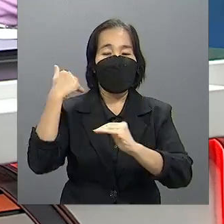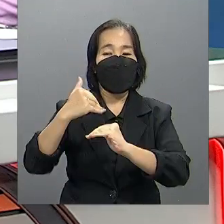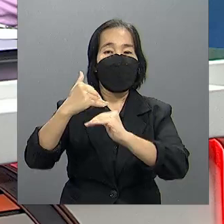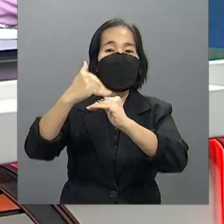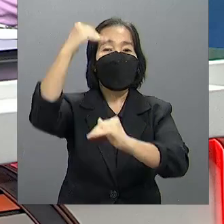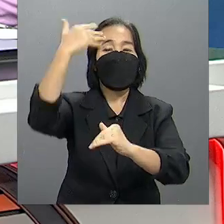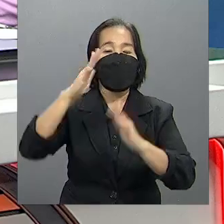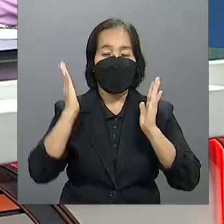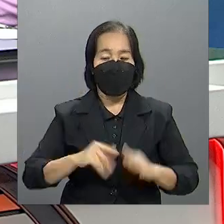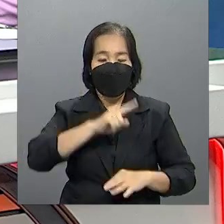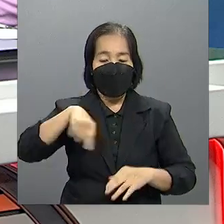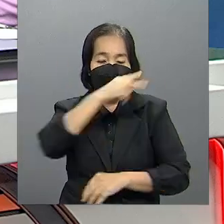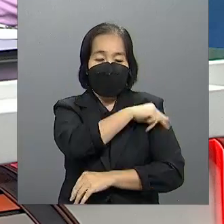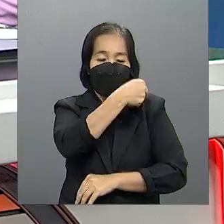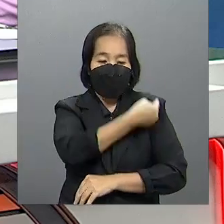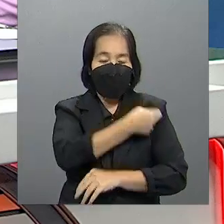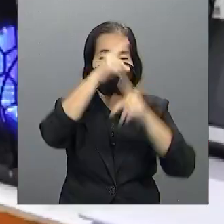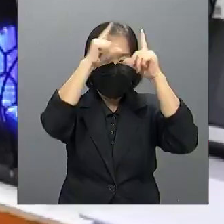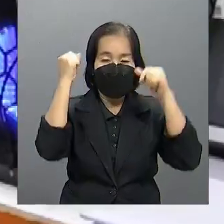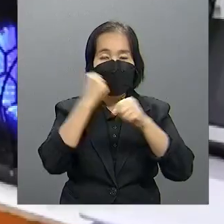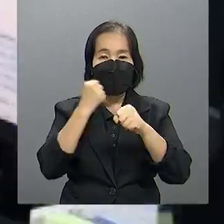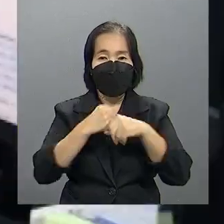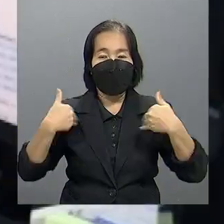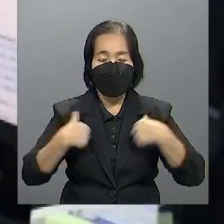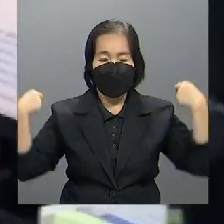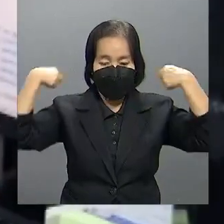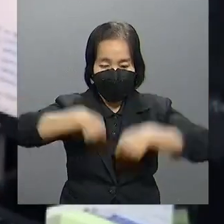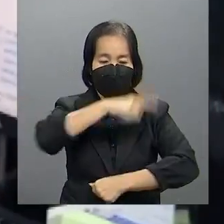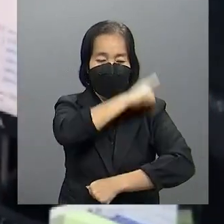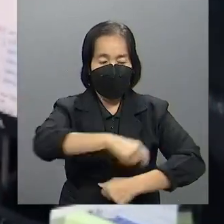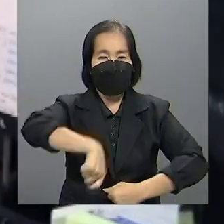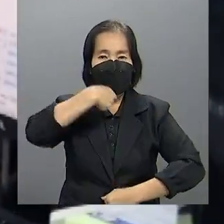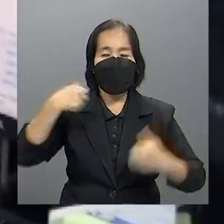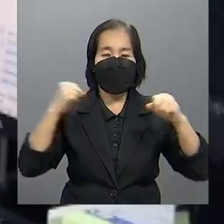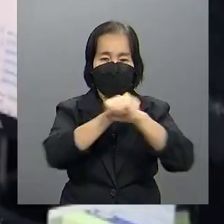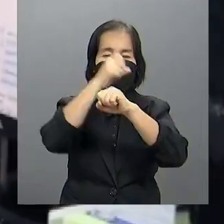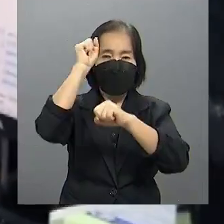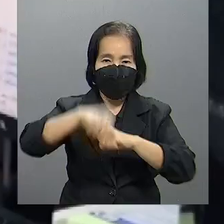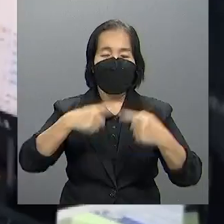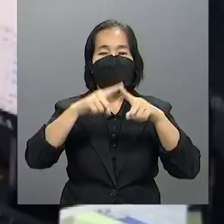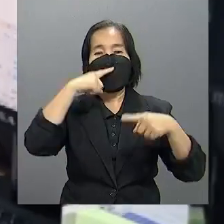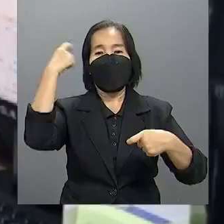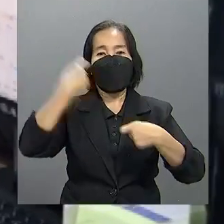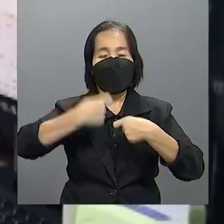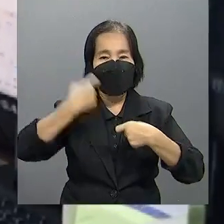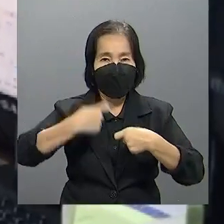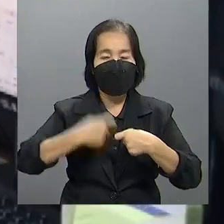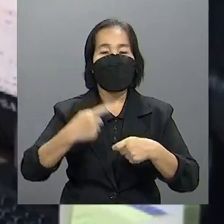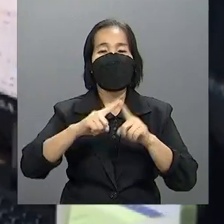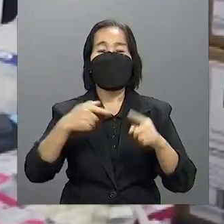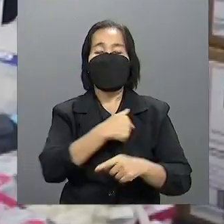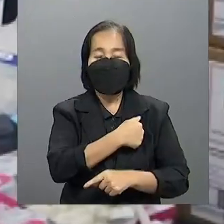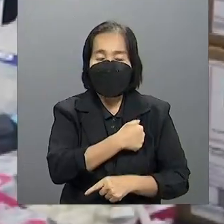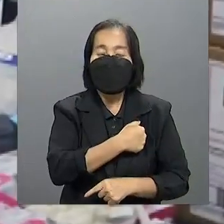หนักนะคะแม้ว่าจะต้องใส่ชุด PPE ก็ตามซึ่งก็ยากต่อการทำงานค่ะแต่ก็ยังมีกำลังใจดีอยู่นะคะ